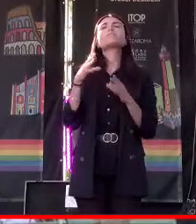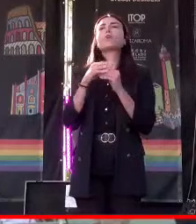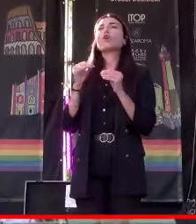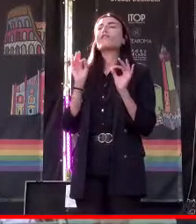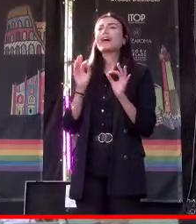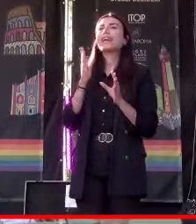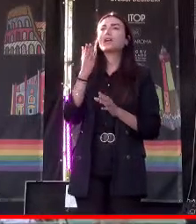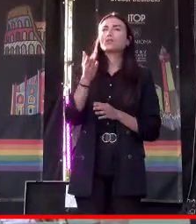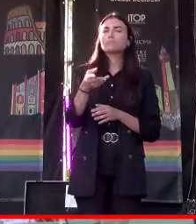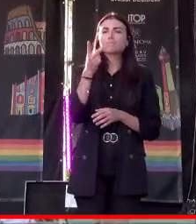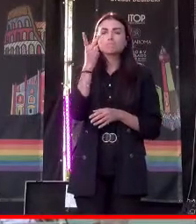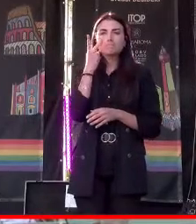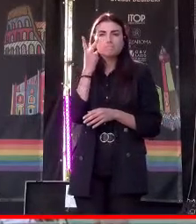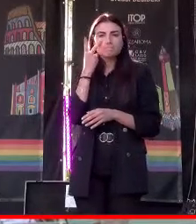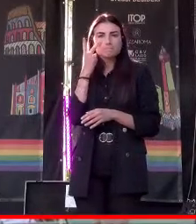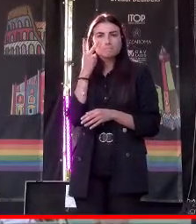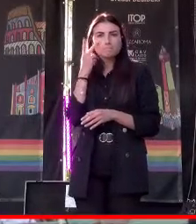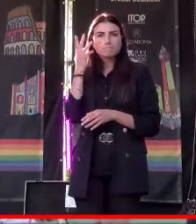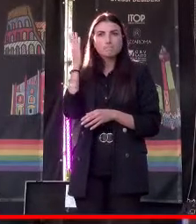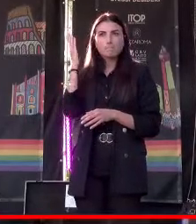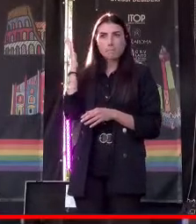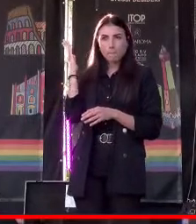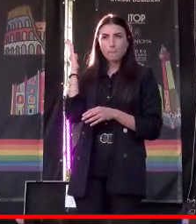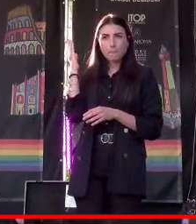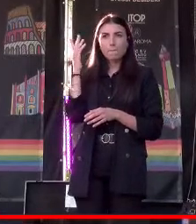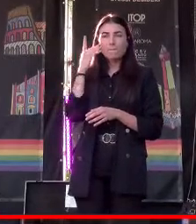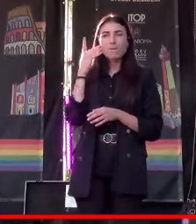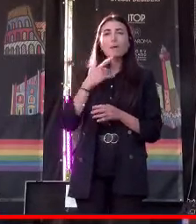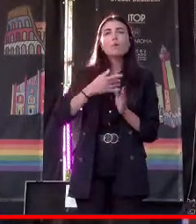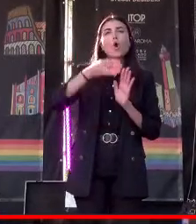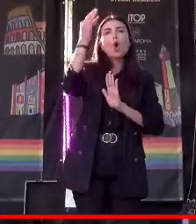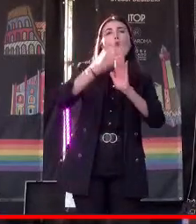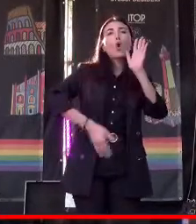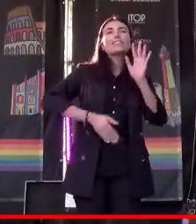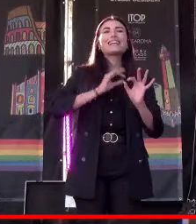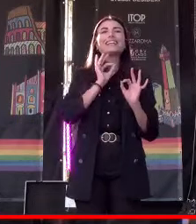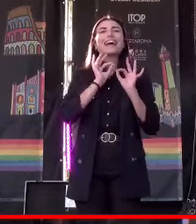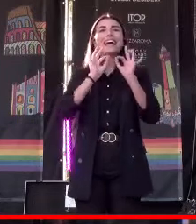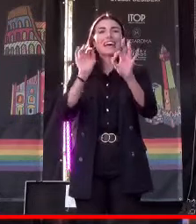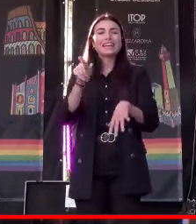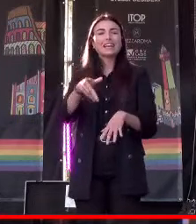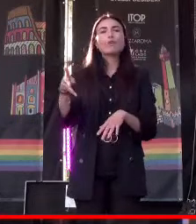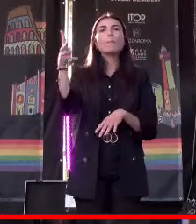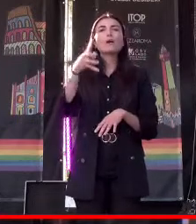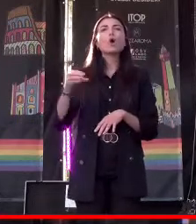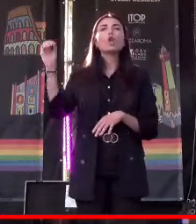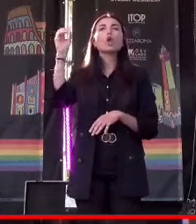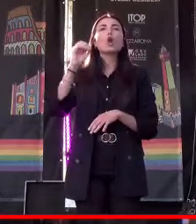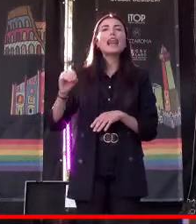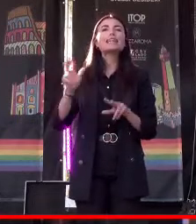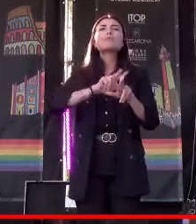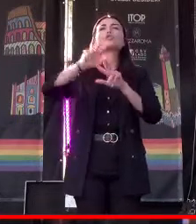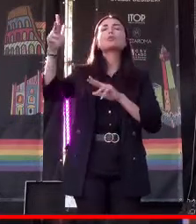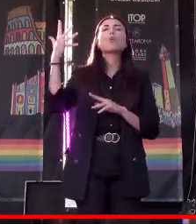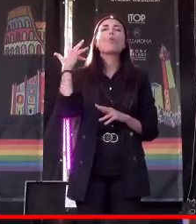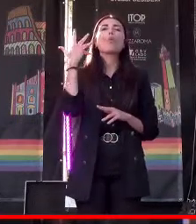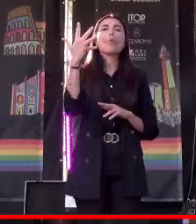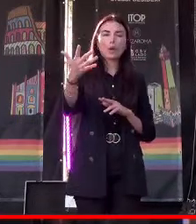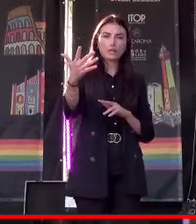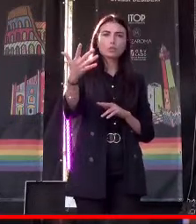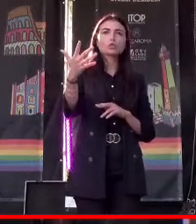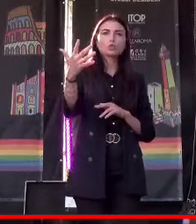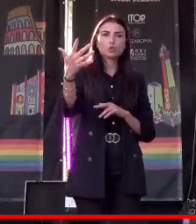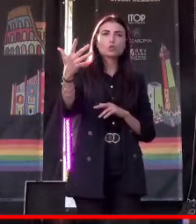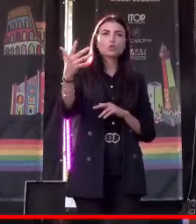guarda, farei vedere quello che invece in ordine di arrivo abbiamo qua Emanuele Orlandi del Quinto, che è arrivato ha fregato